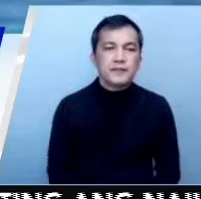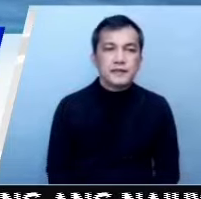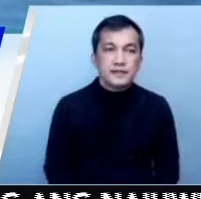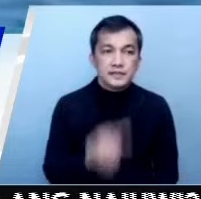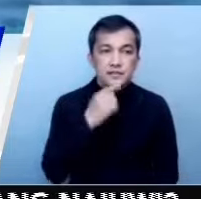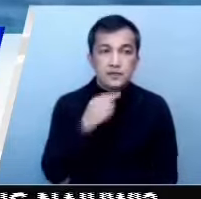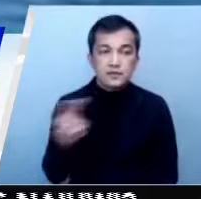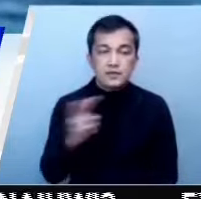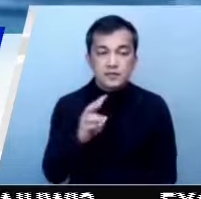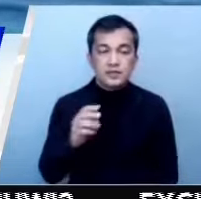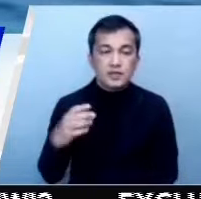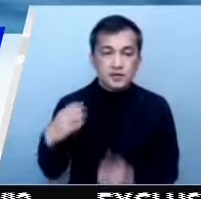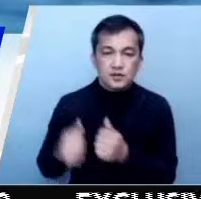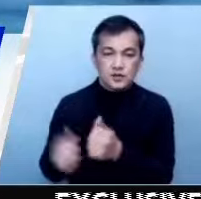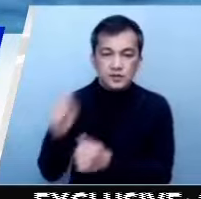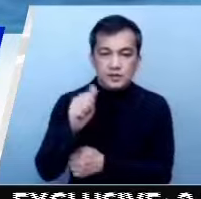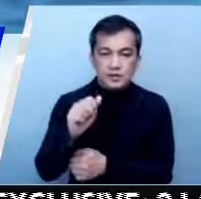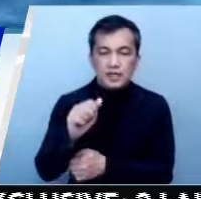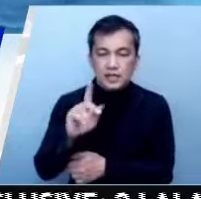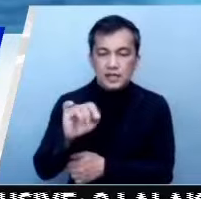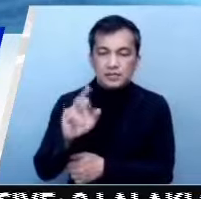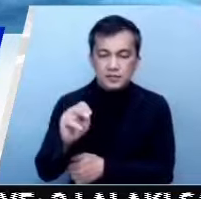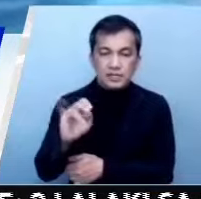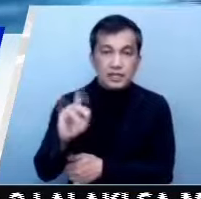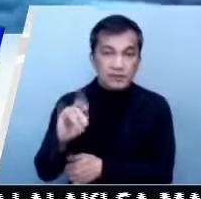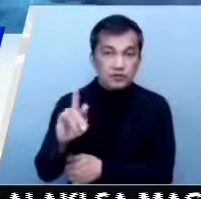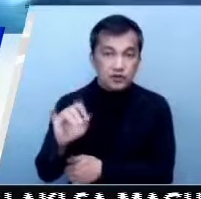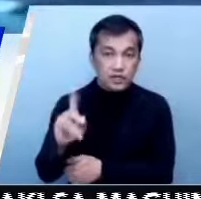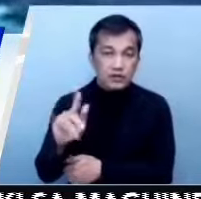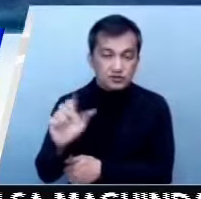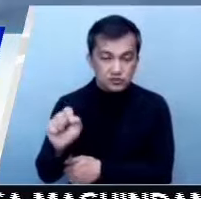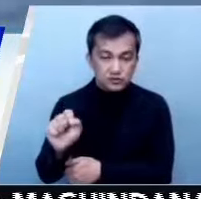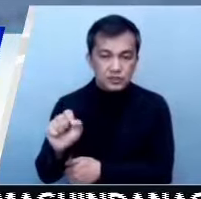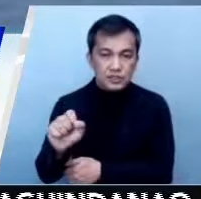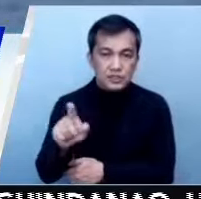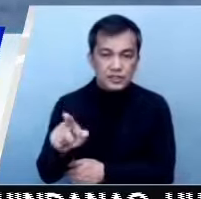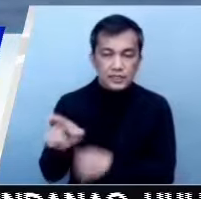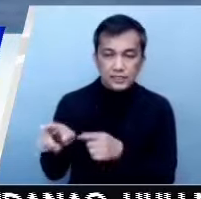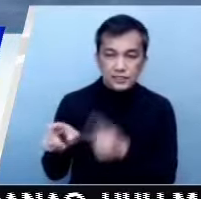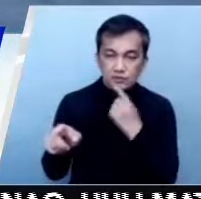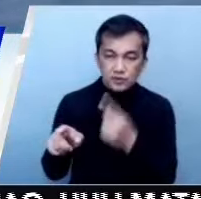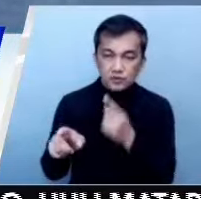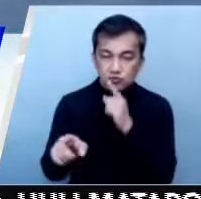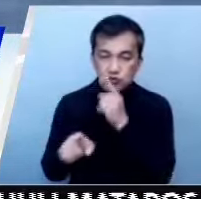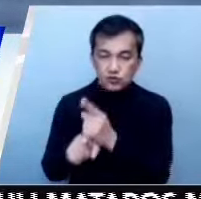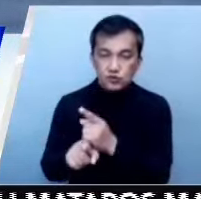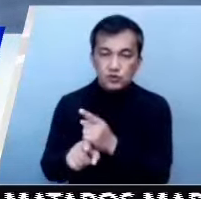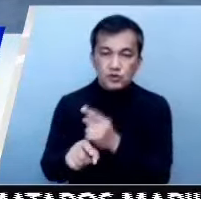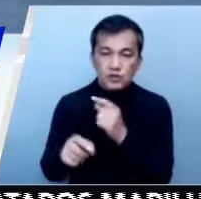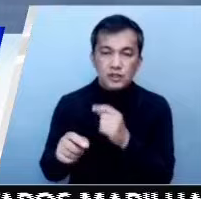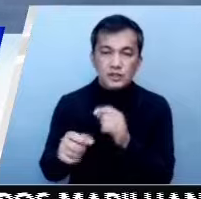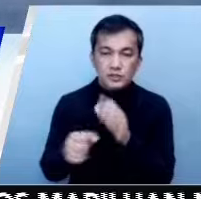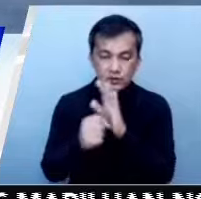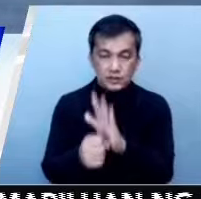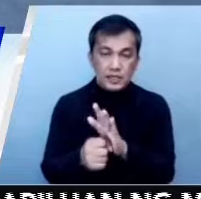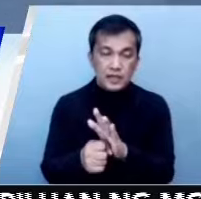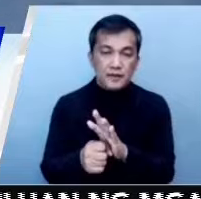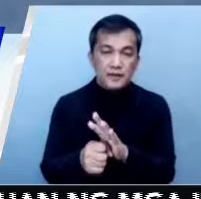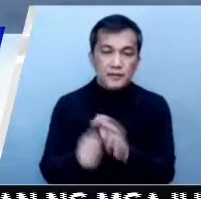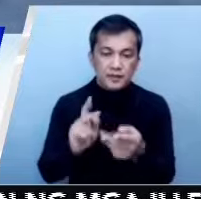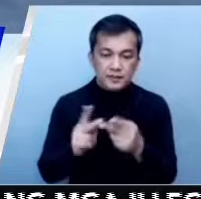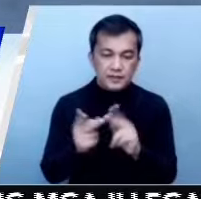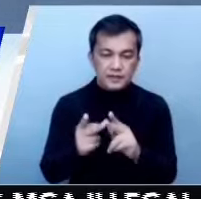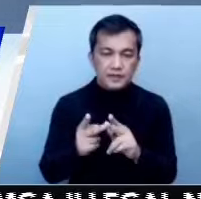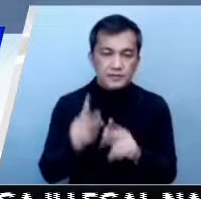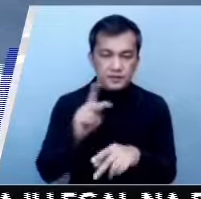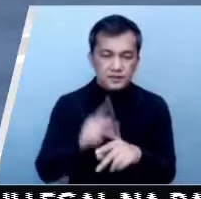Commander Vice Admiral Alberto Carlos, ang MCA ay malinaw na senyales na may katuwang ang Pilipinas sa pagresolba ng